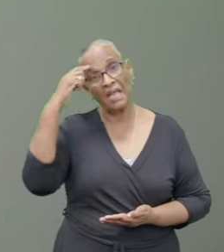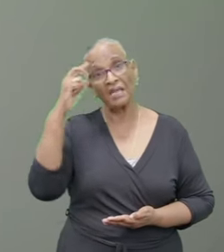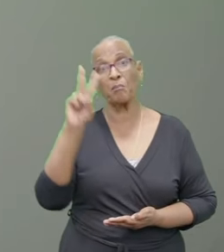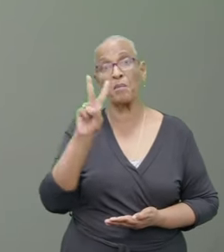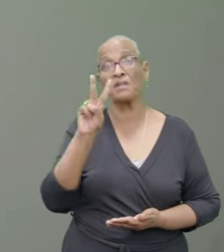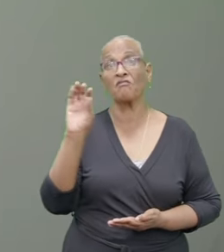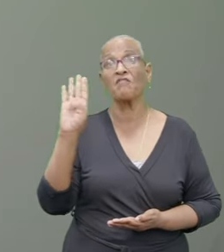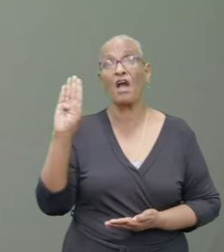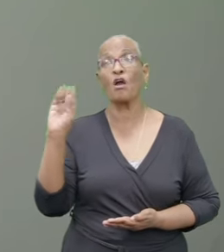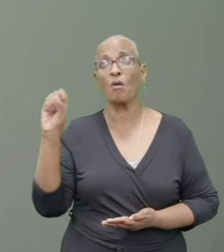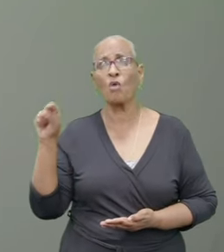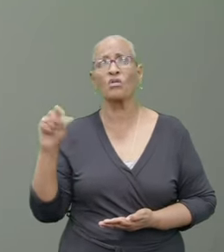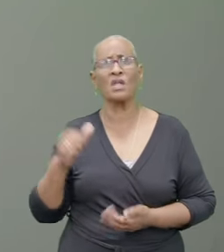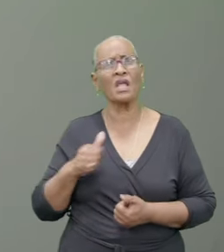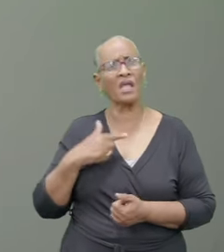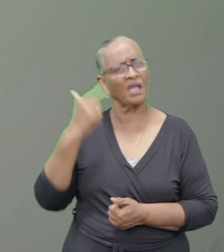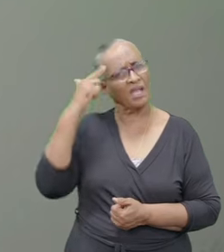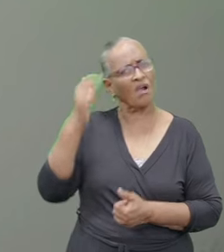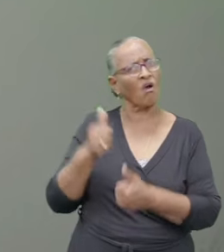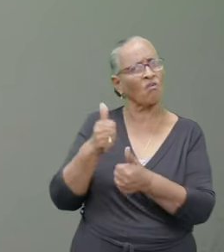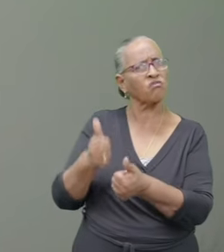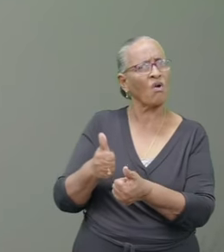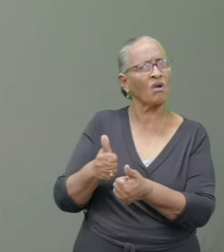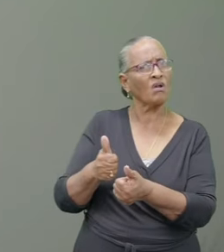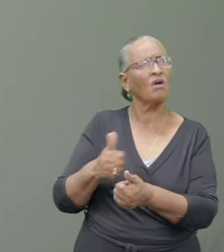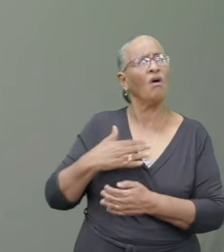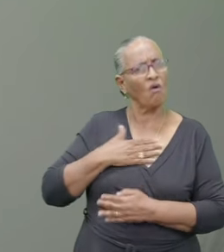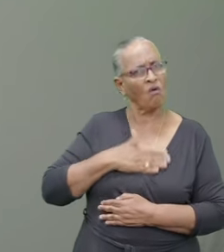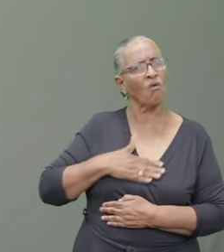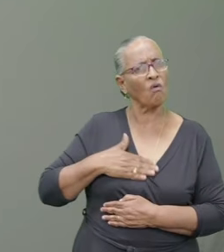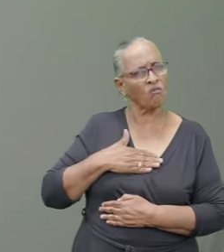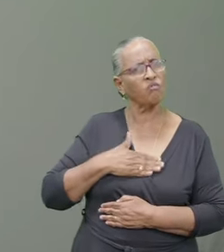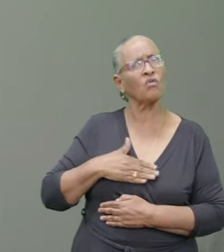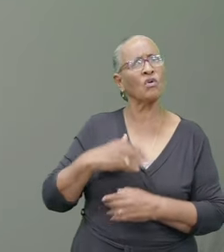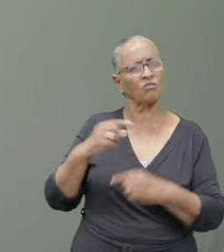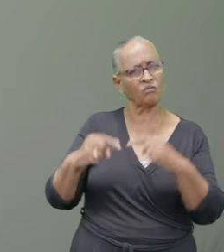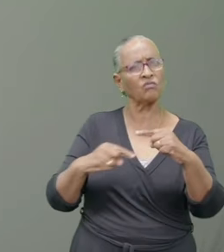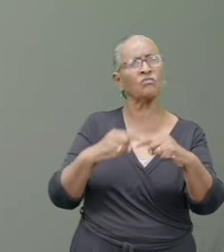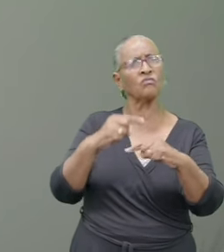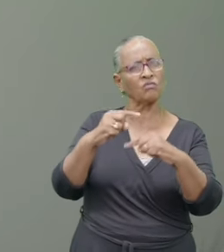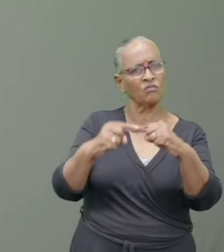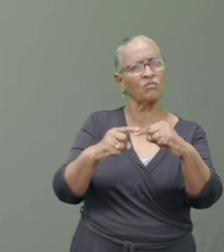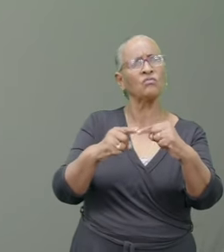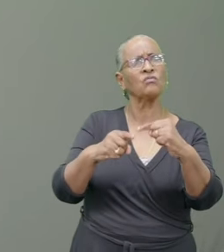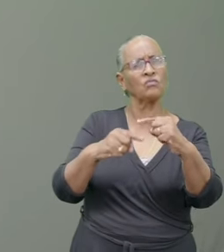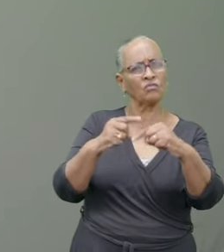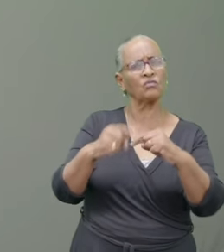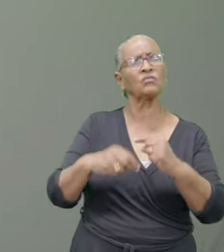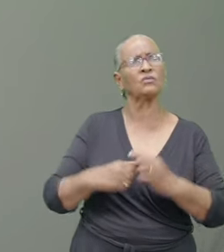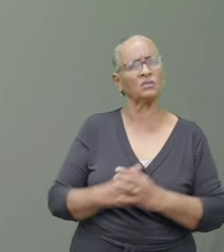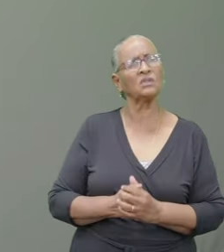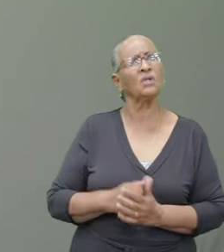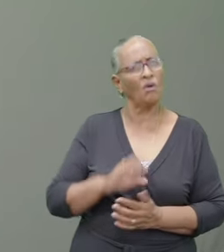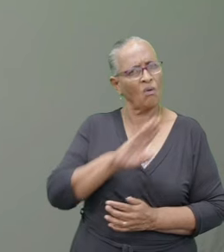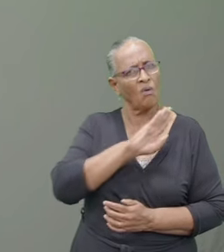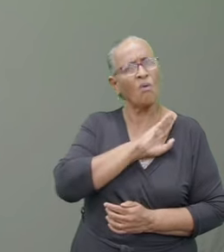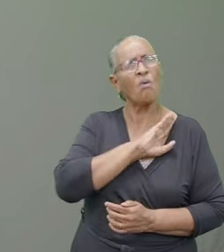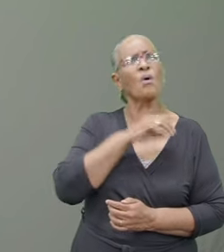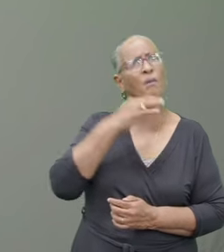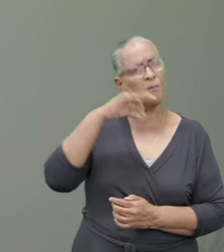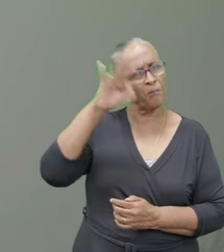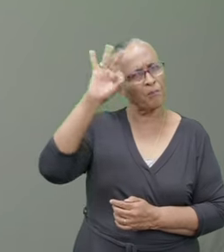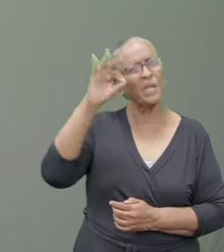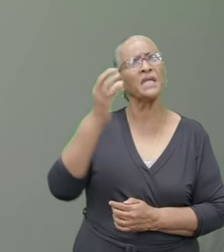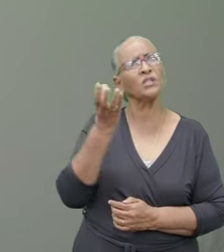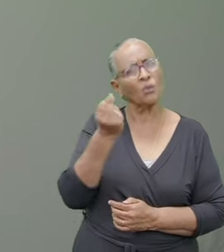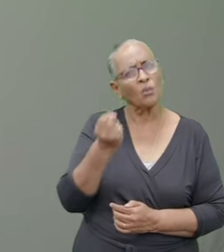vakbonden volg, dat men ook wel gevoelig is voor die ontwikkeling. En dat men ook dat wil zien. En natuurlijk ook veel beter willen gaan